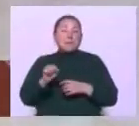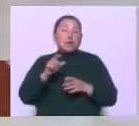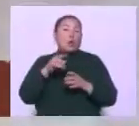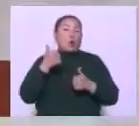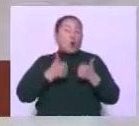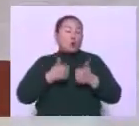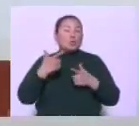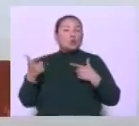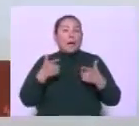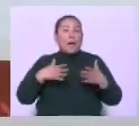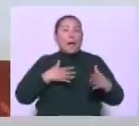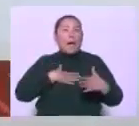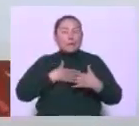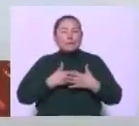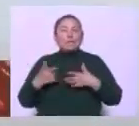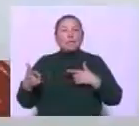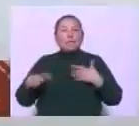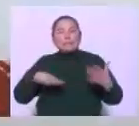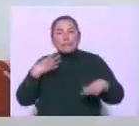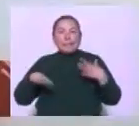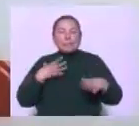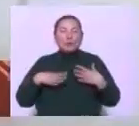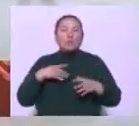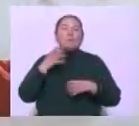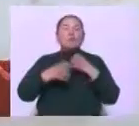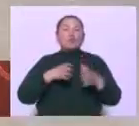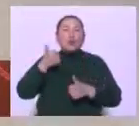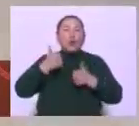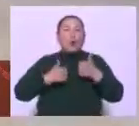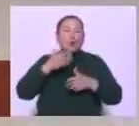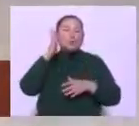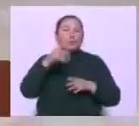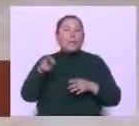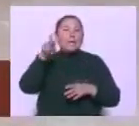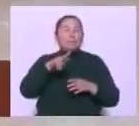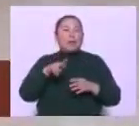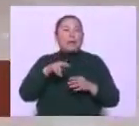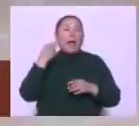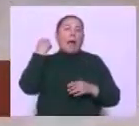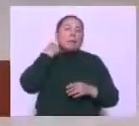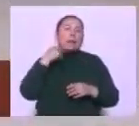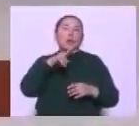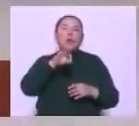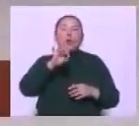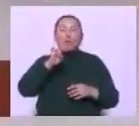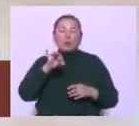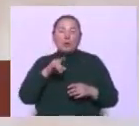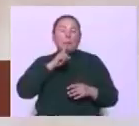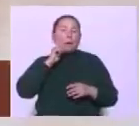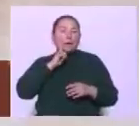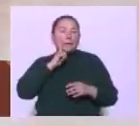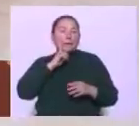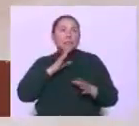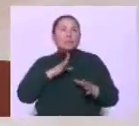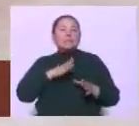уже активно тренируются, так как они будут участвовать в международном конкурсе, который состоится в январе в столице Англии, Лондоне. Юные